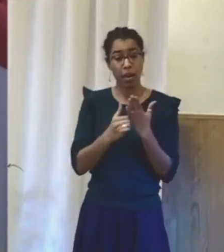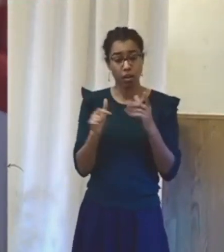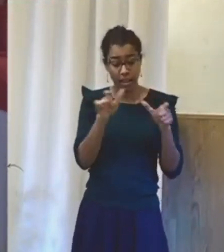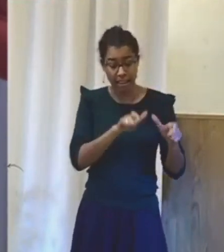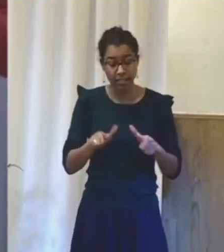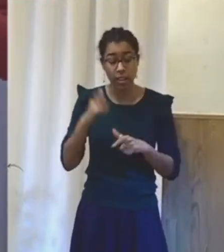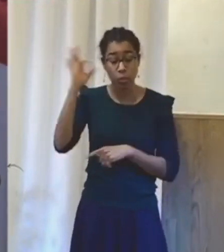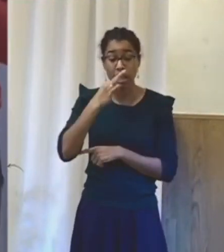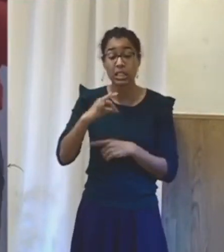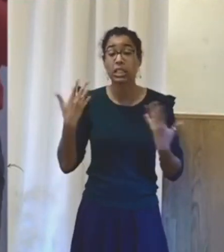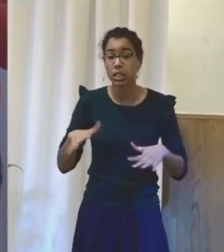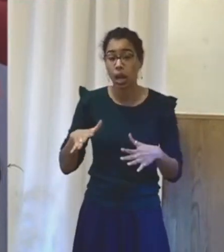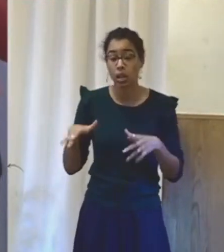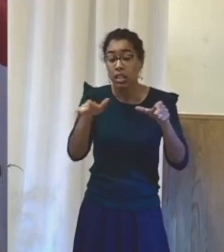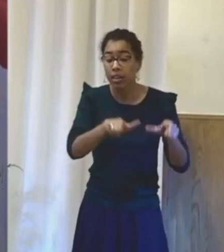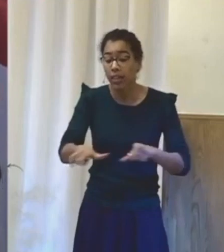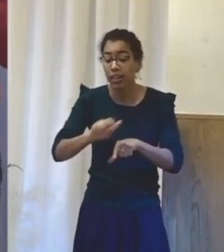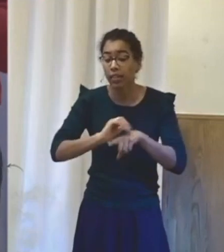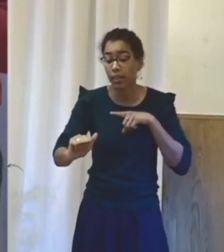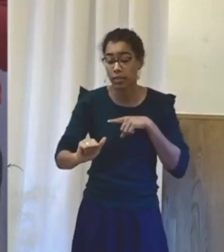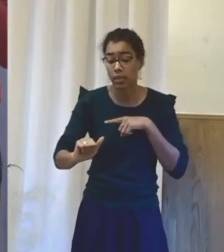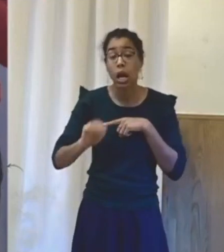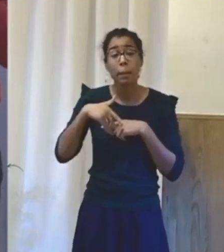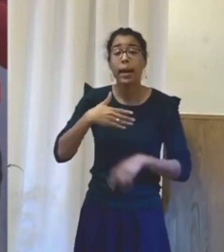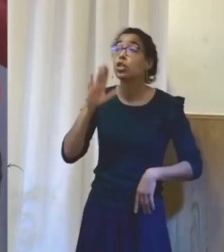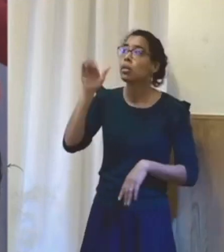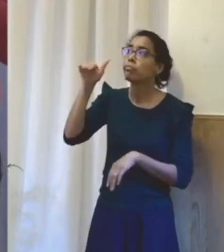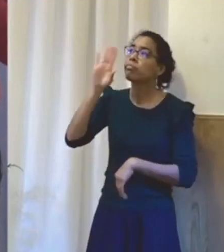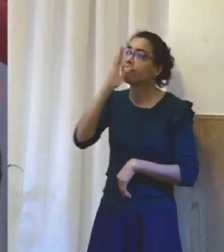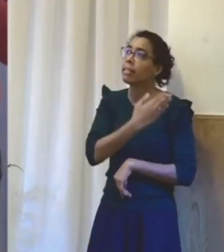déjà acté. Et tu ne pourras pas le faire changer d'avis. Hein.